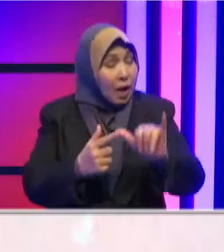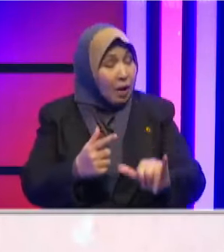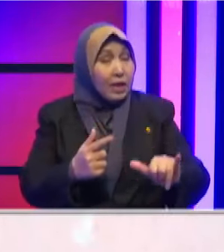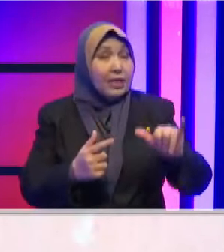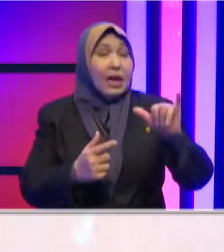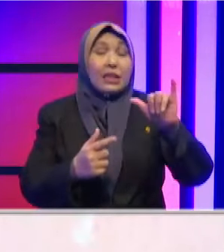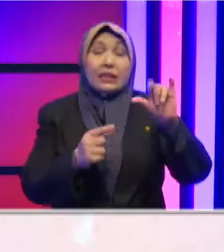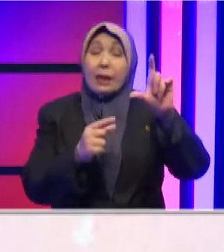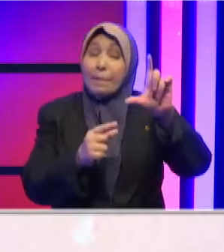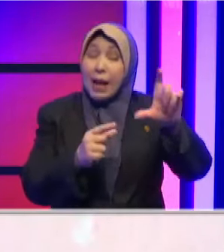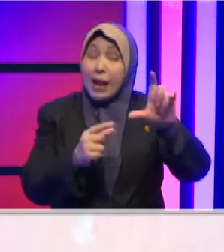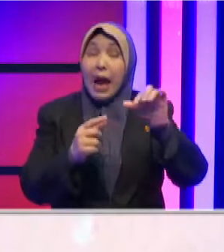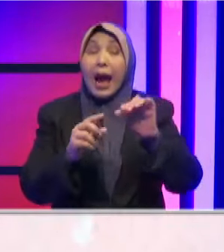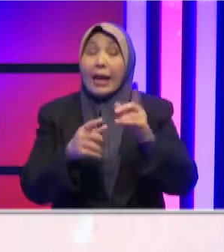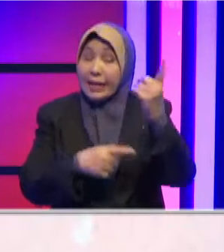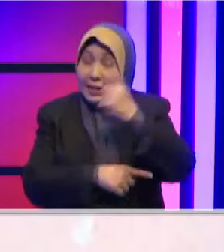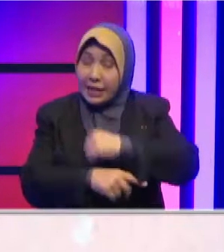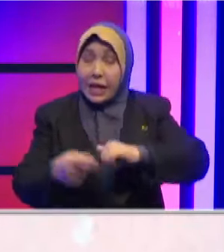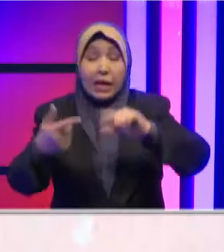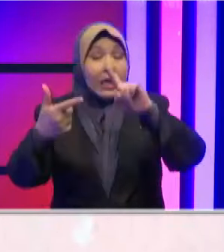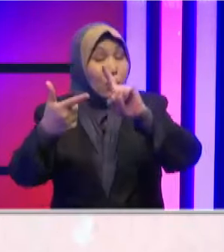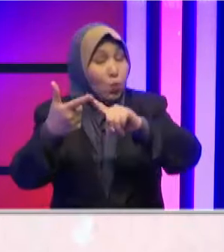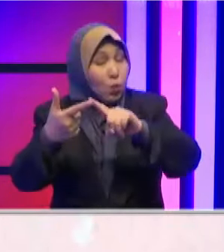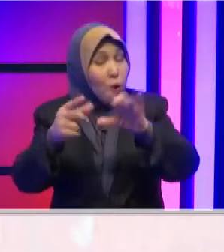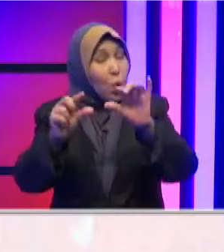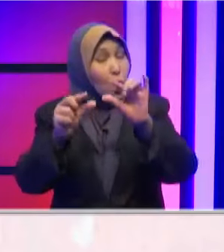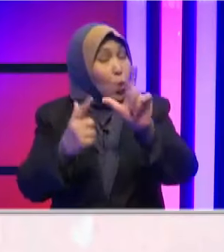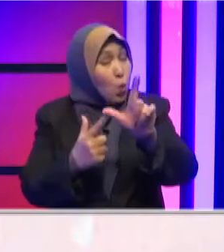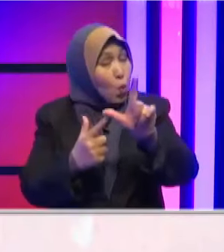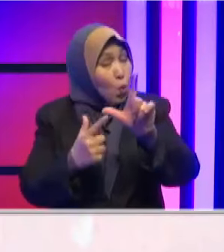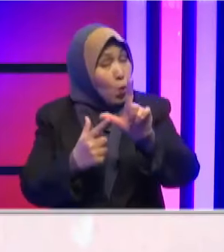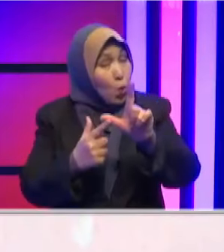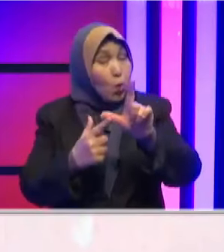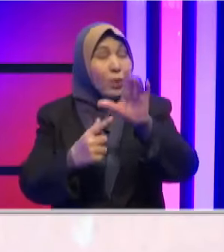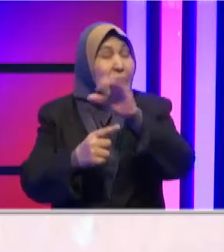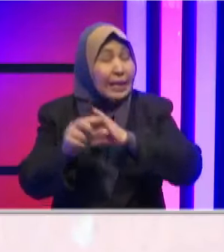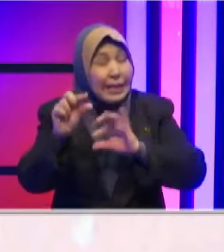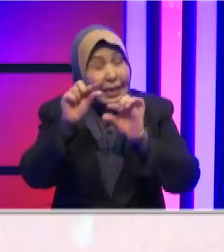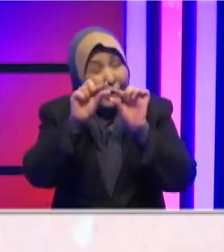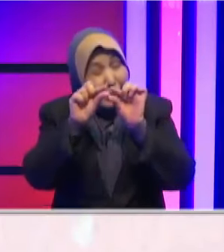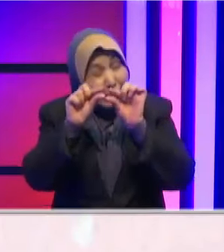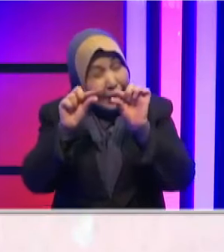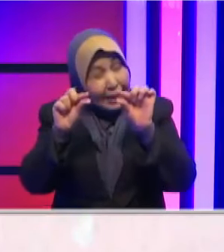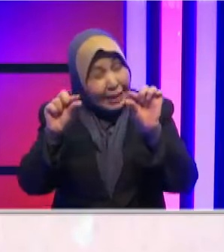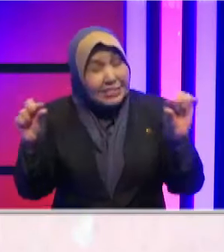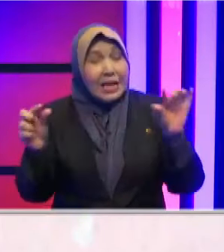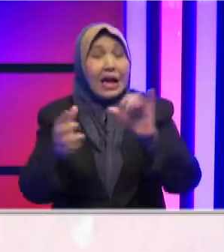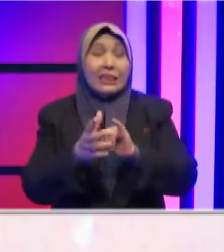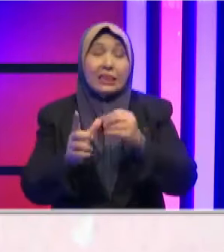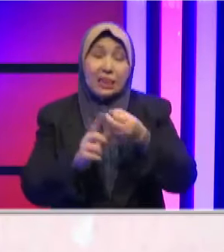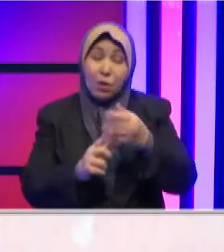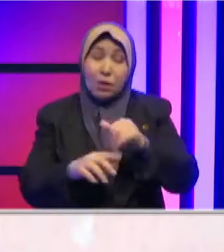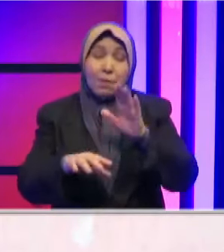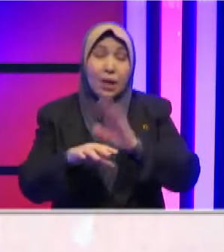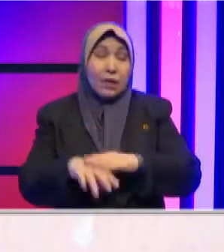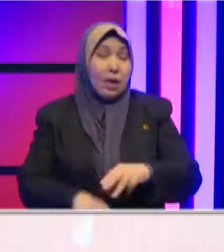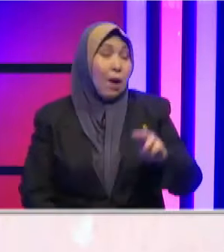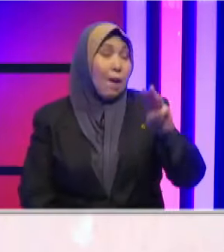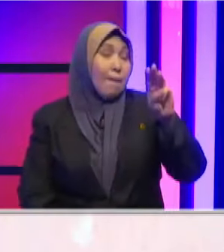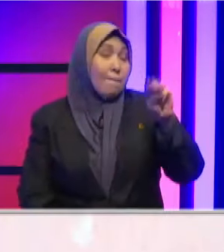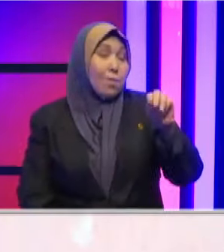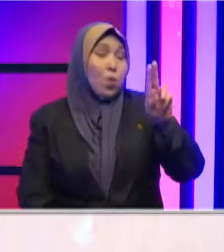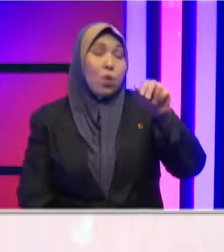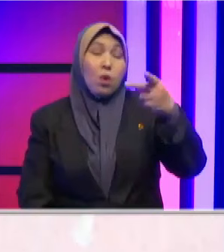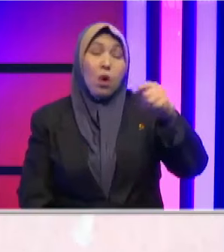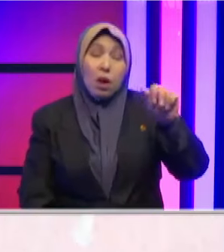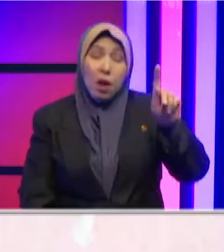asmaranya tebal hari ini yang kedua huruf-huruf yang diterbitkan ataupun masuk jadi nipis kan atau dikenal sebagai huruf muroqoqoh